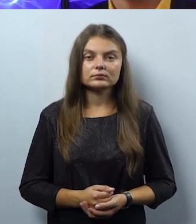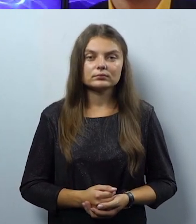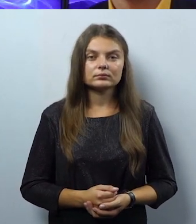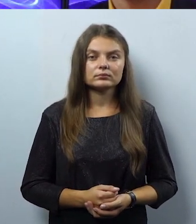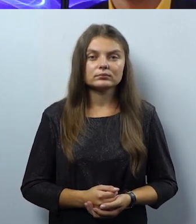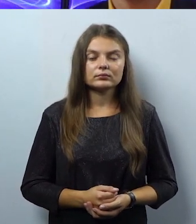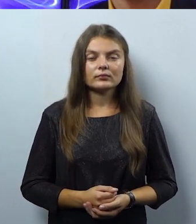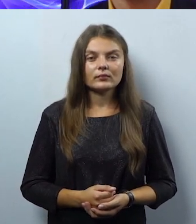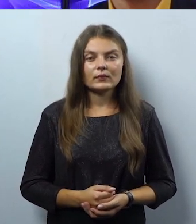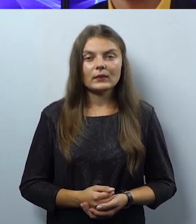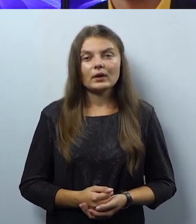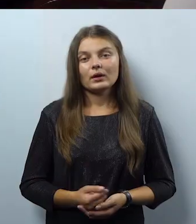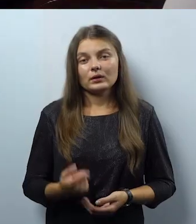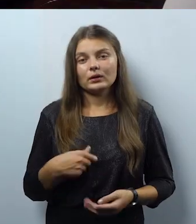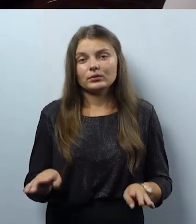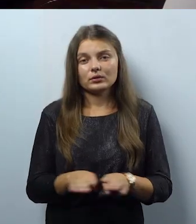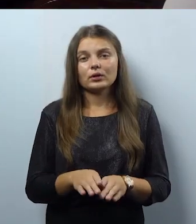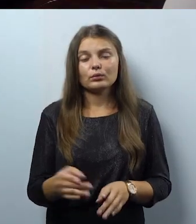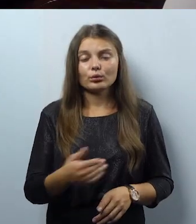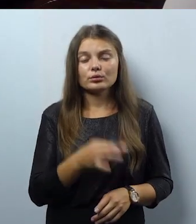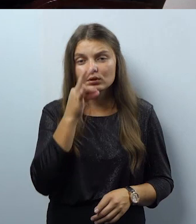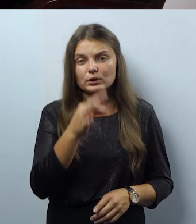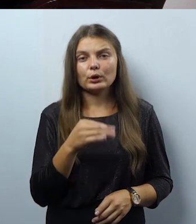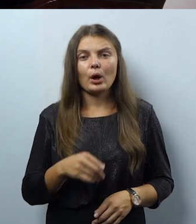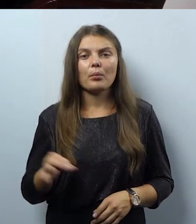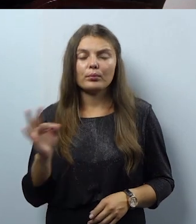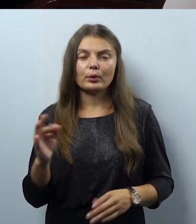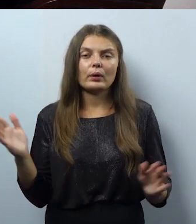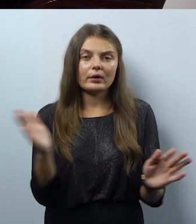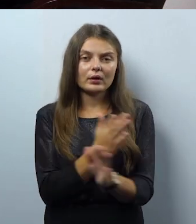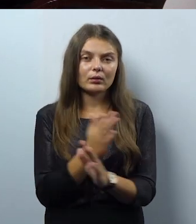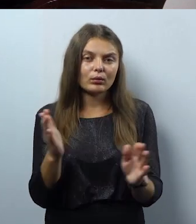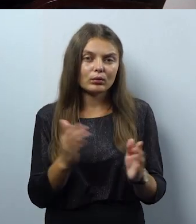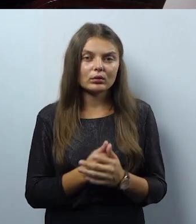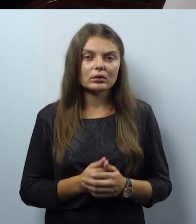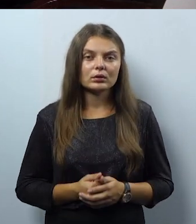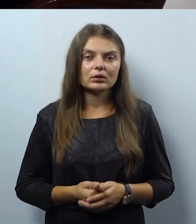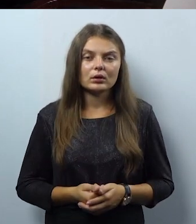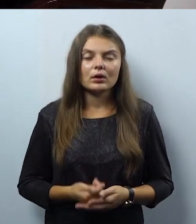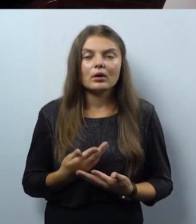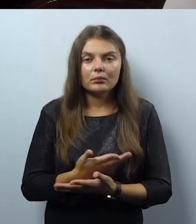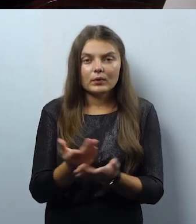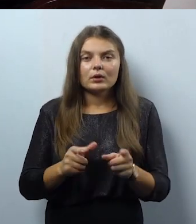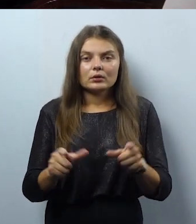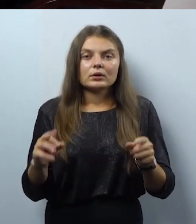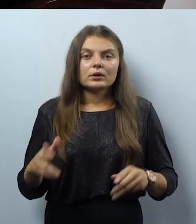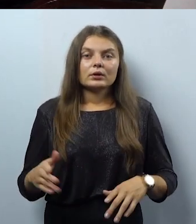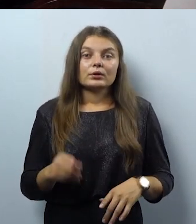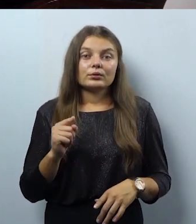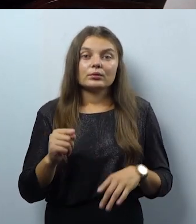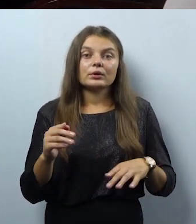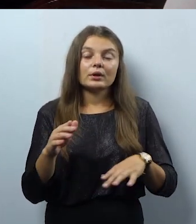Ну, я теж би хотів додати декілька слів про екологію. Ми, реалісти, ми люди, які тут живемо, ми знаємо,